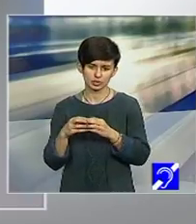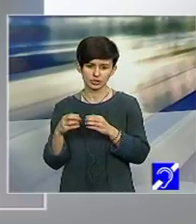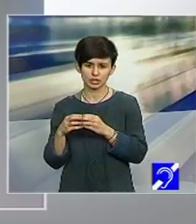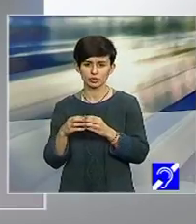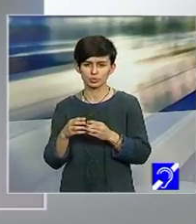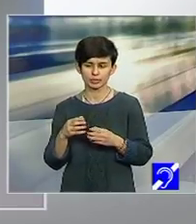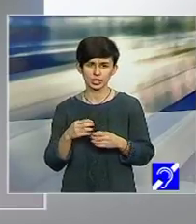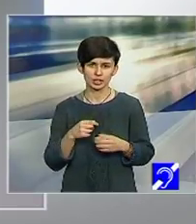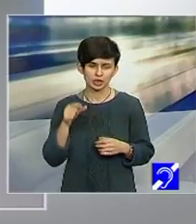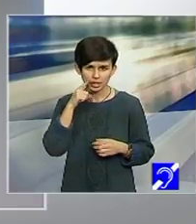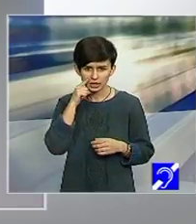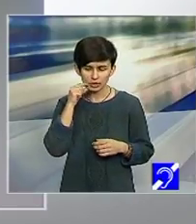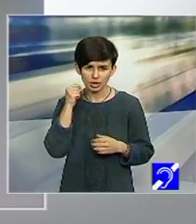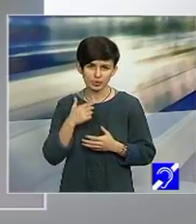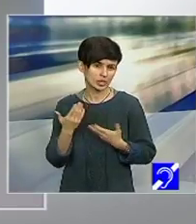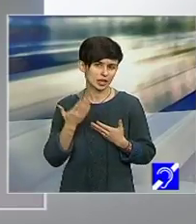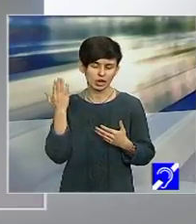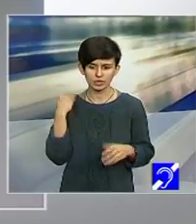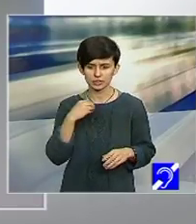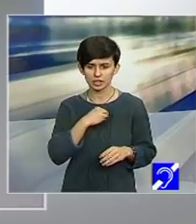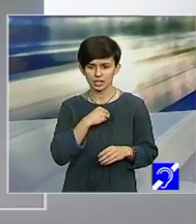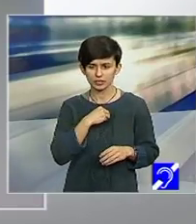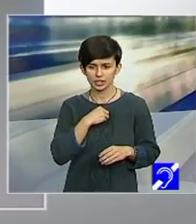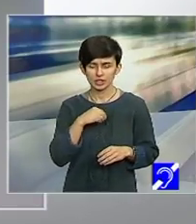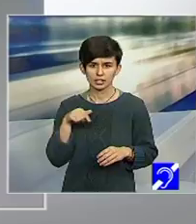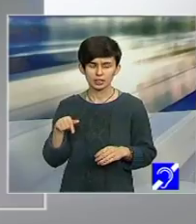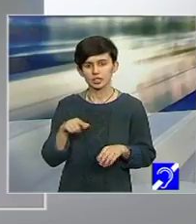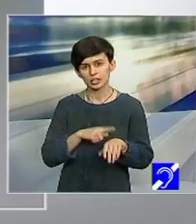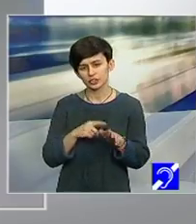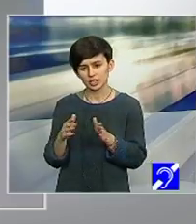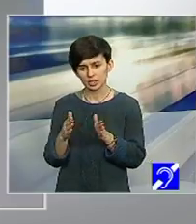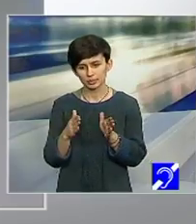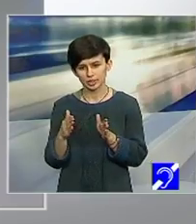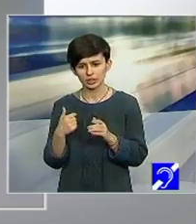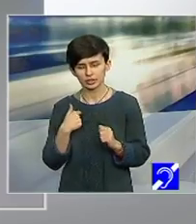au fost afectate în acea perioadă, și mă refer la